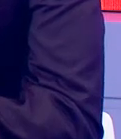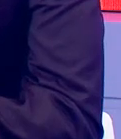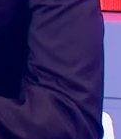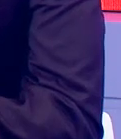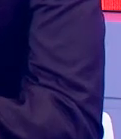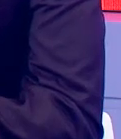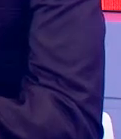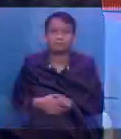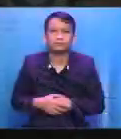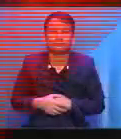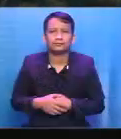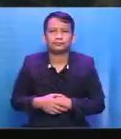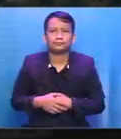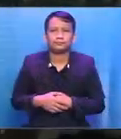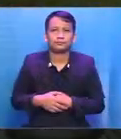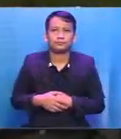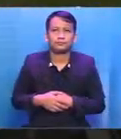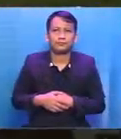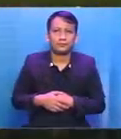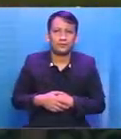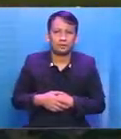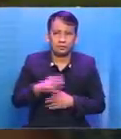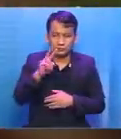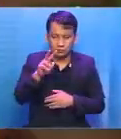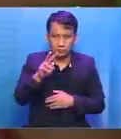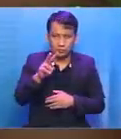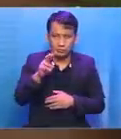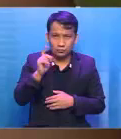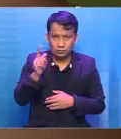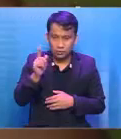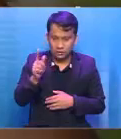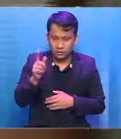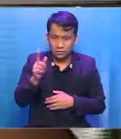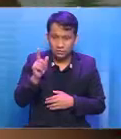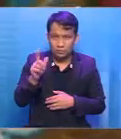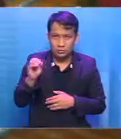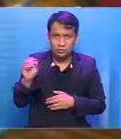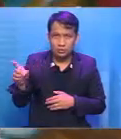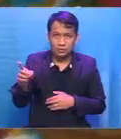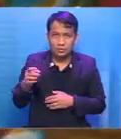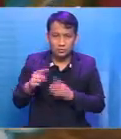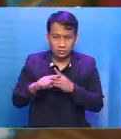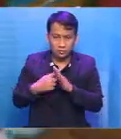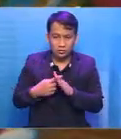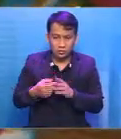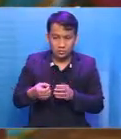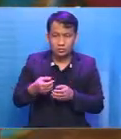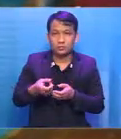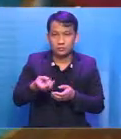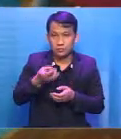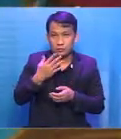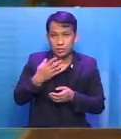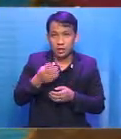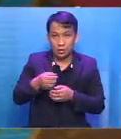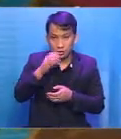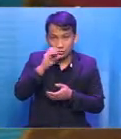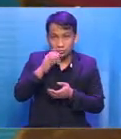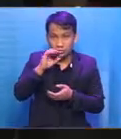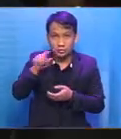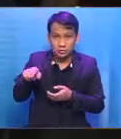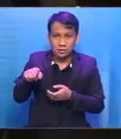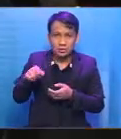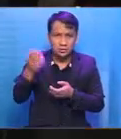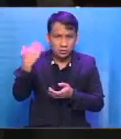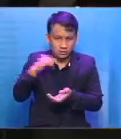Gregorio. Taong 2000 pa nang magsimulang uminom ng virgin coconut oil ang pamilya ng dating nurse